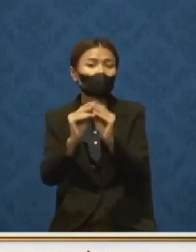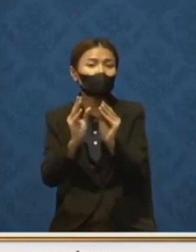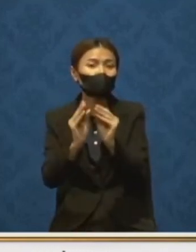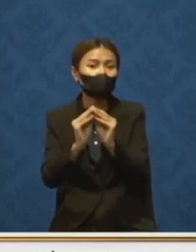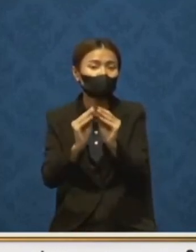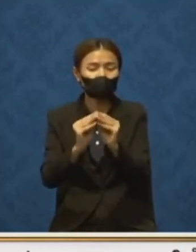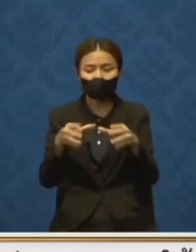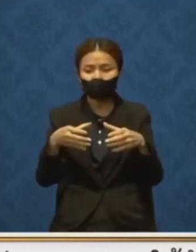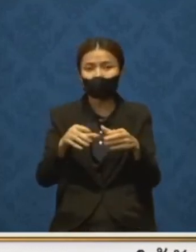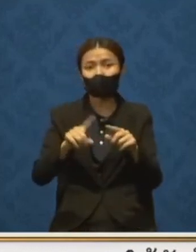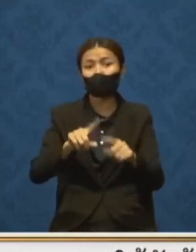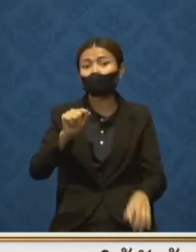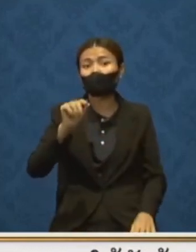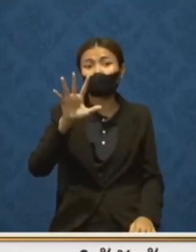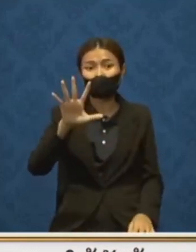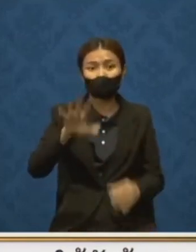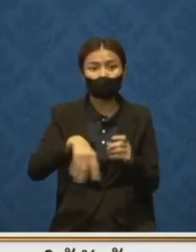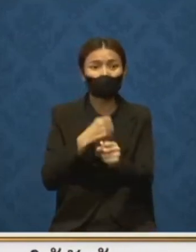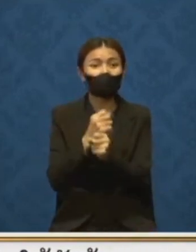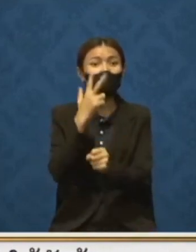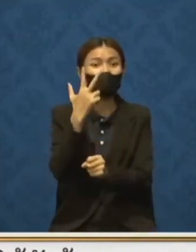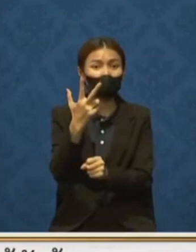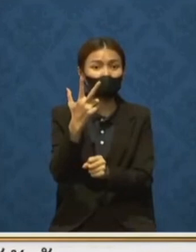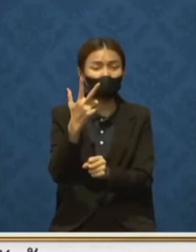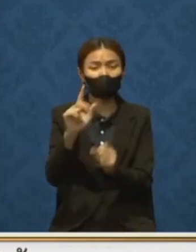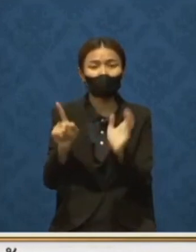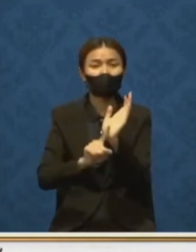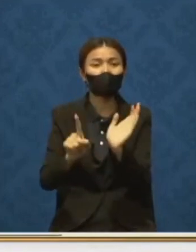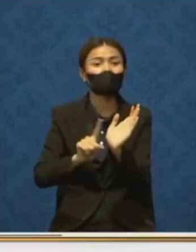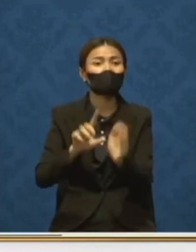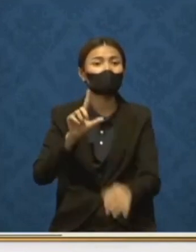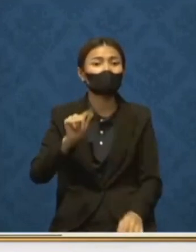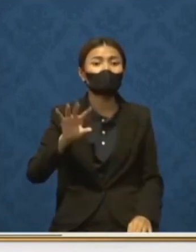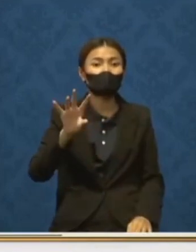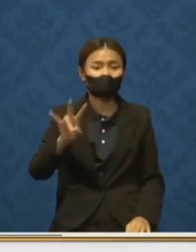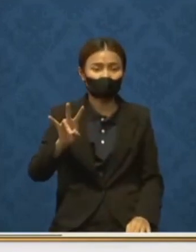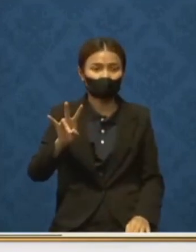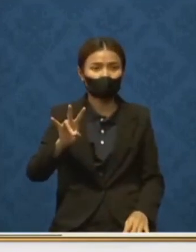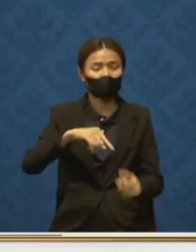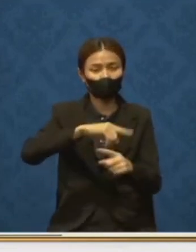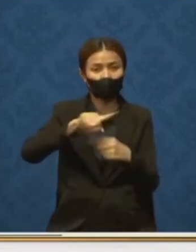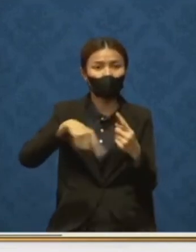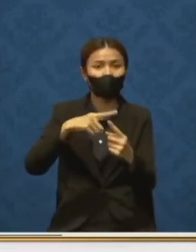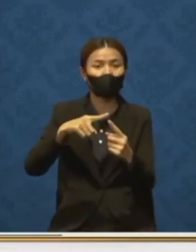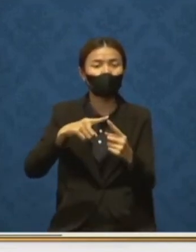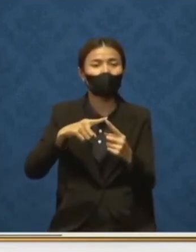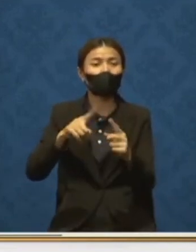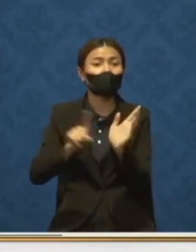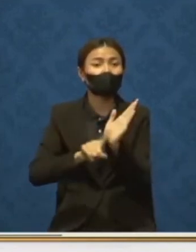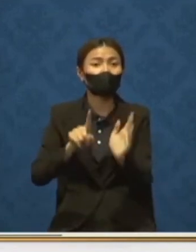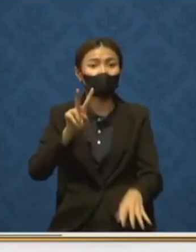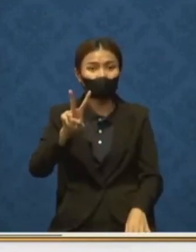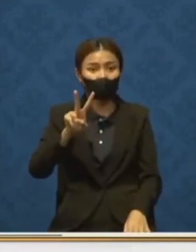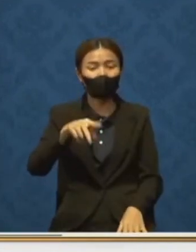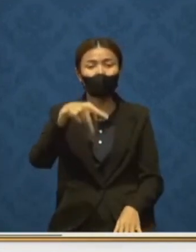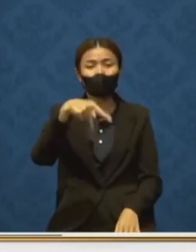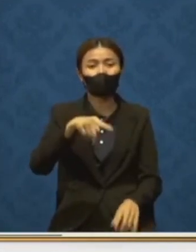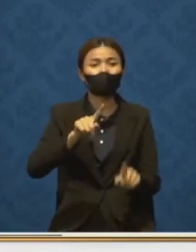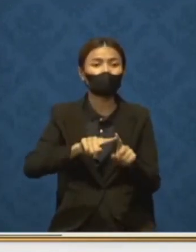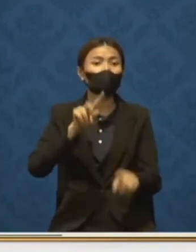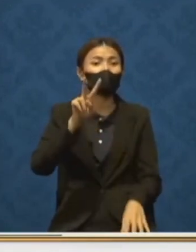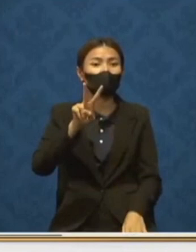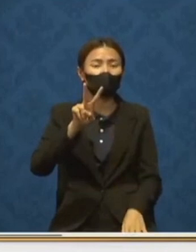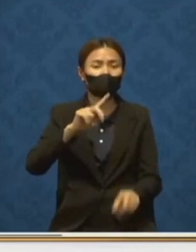ชุดที่25ปีที่3ครั้งที่27สมัยสามัญประจำปีครั้งที่2เมื่อวันพุธที่2กุมภ